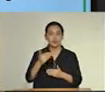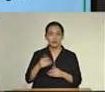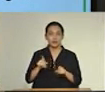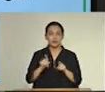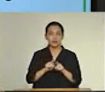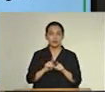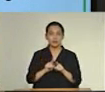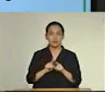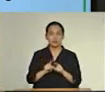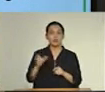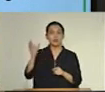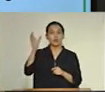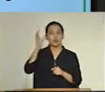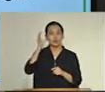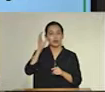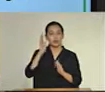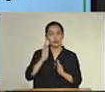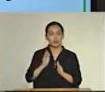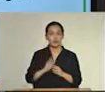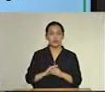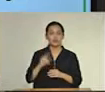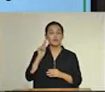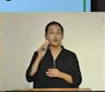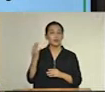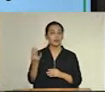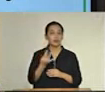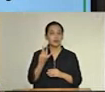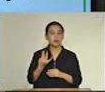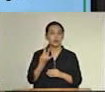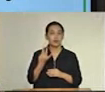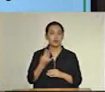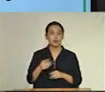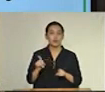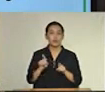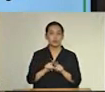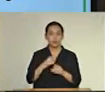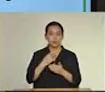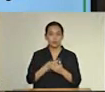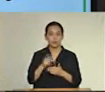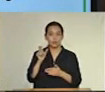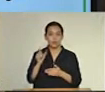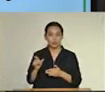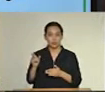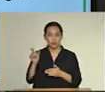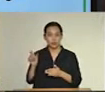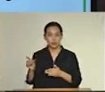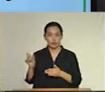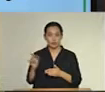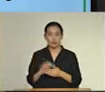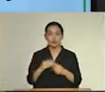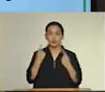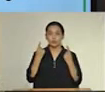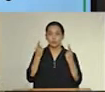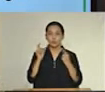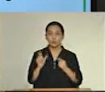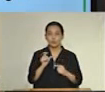yaxshi o'qisangiz, ilm-fanga qiziqsangiz, yuqoridagi keltirib o'tgan olimlarimiz, ya'ni yetuk olimlarimiz